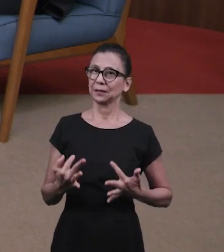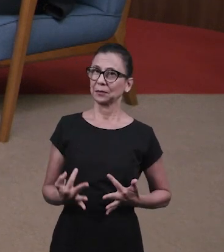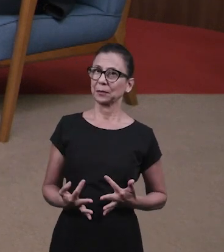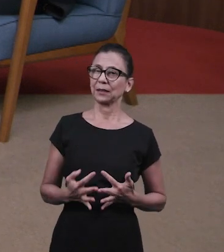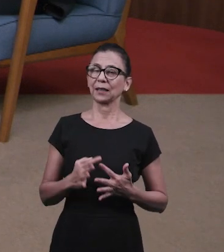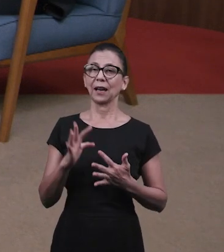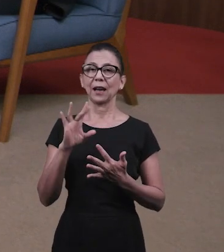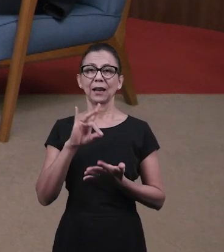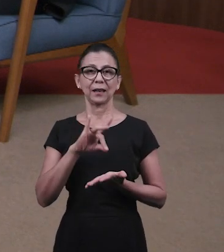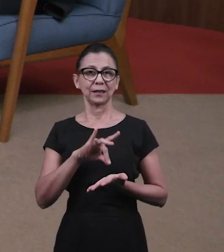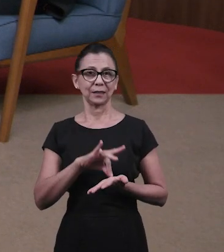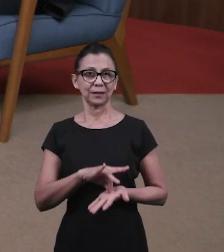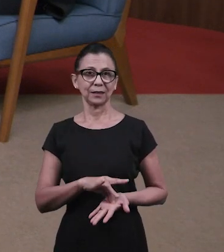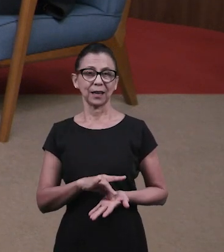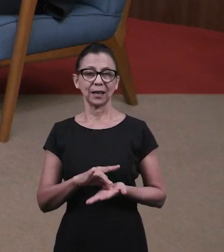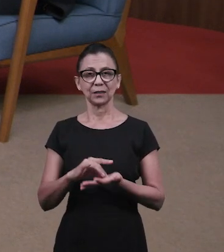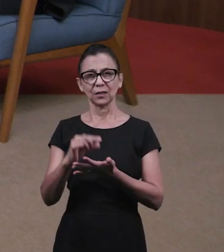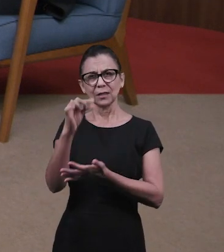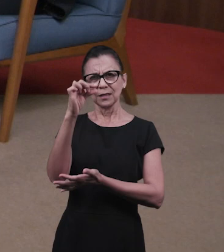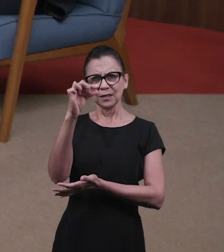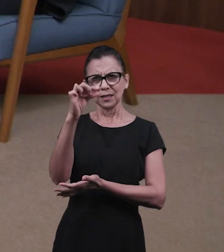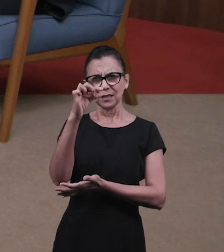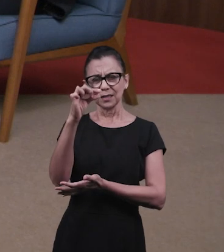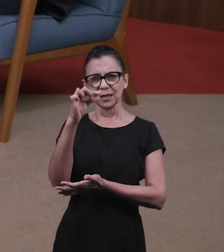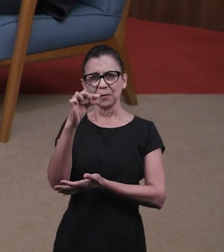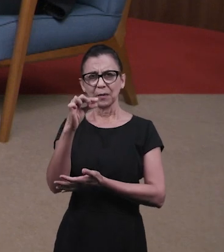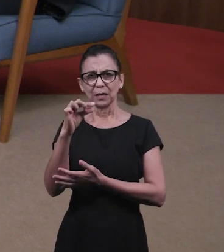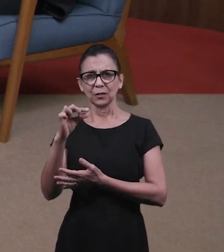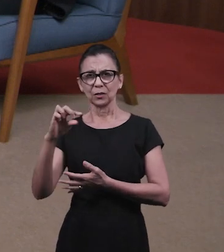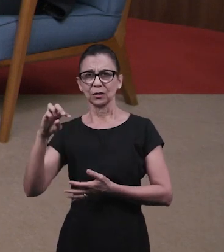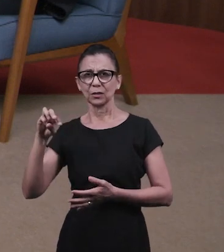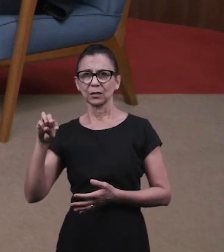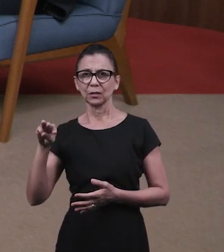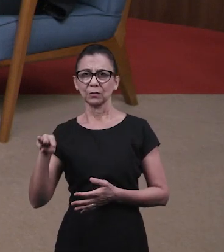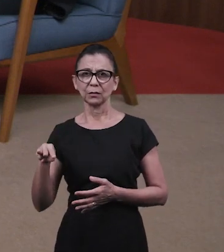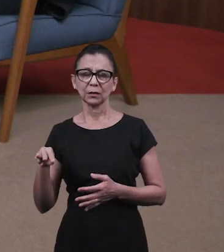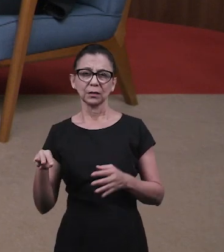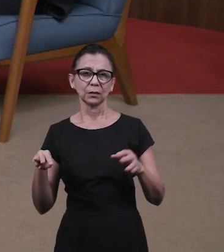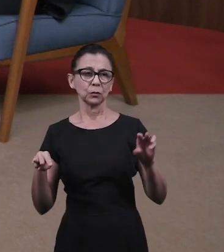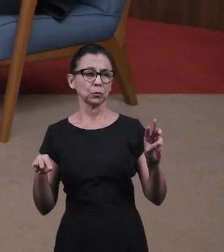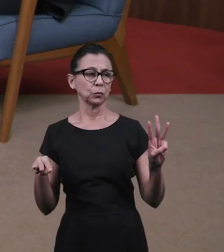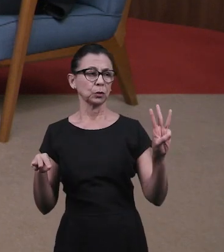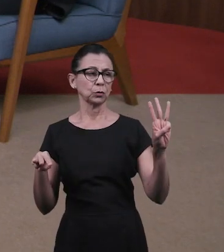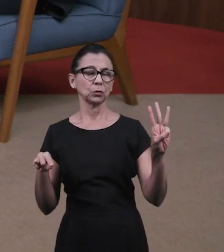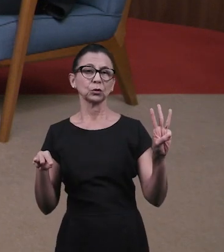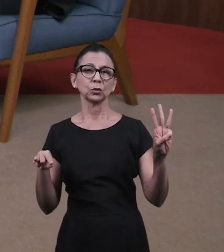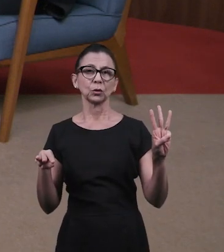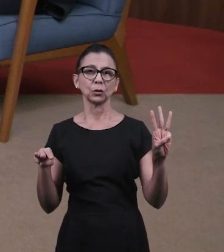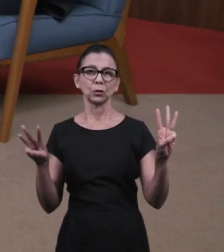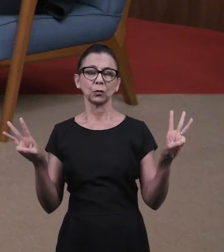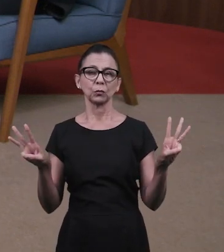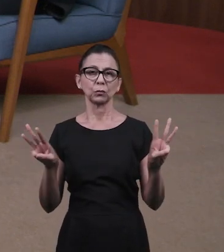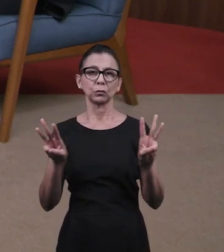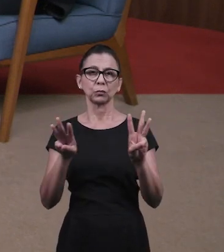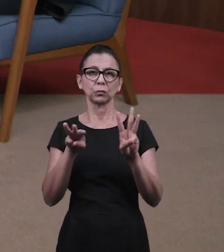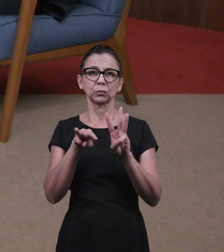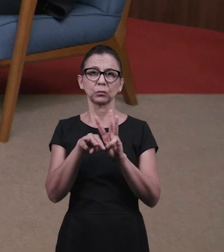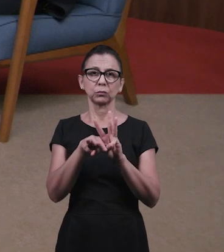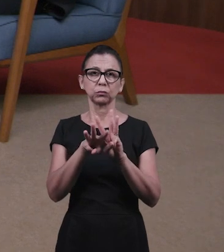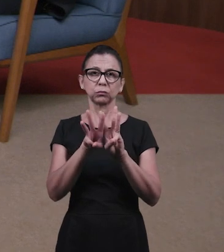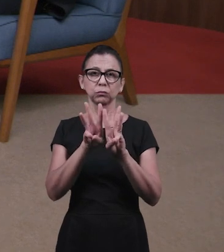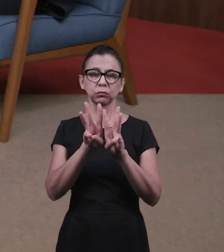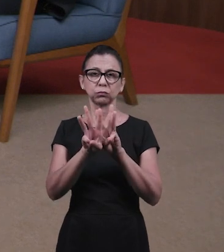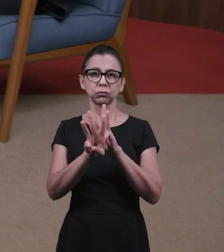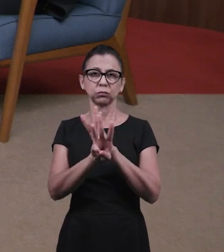qui concerne la réalité de la sémence, du blé de l'ivraie à sa croissance,